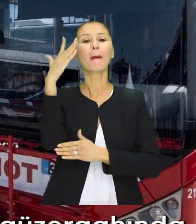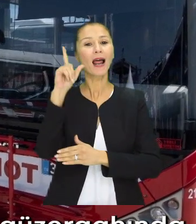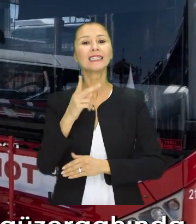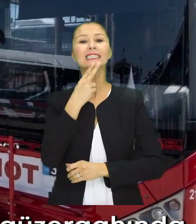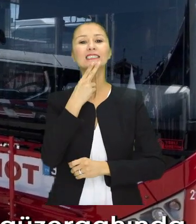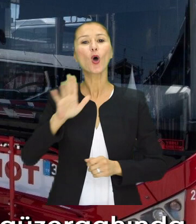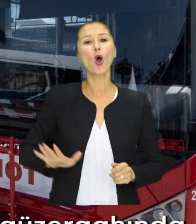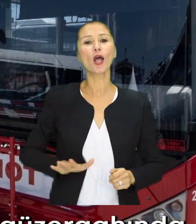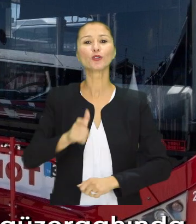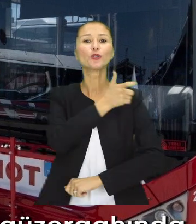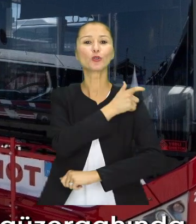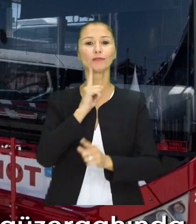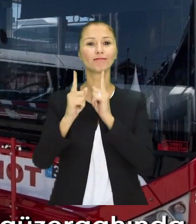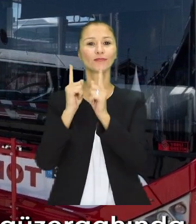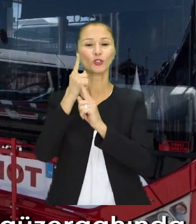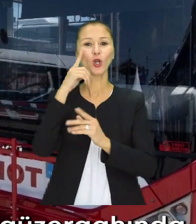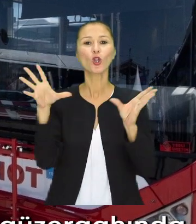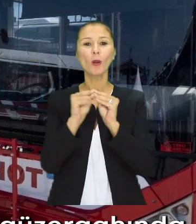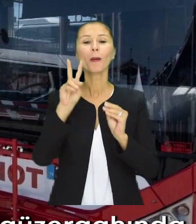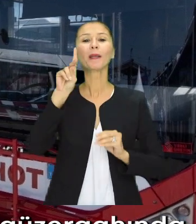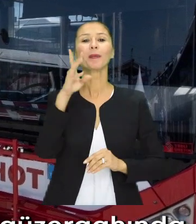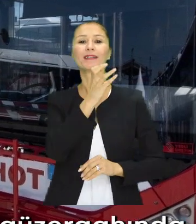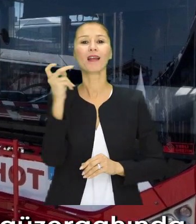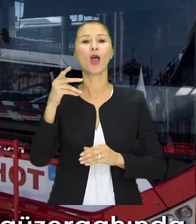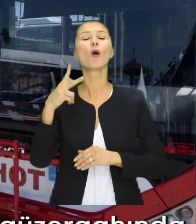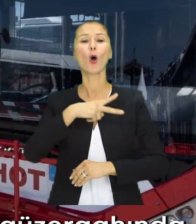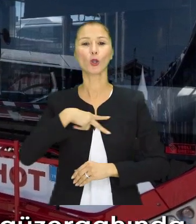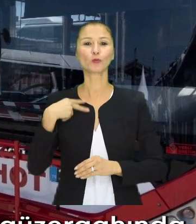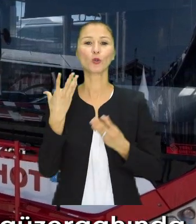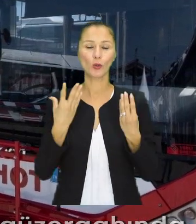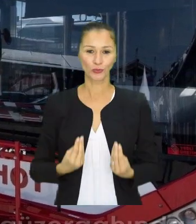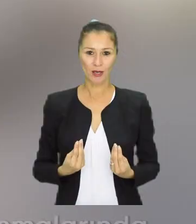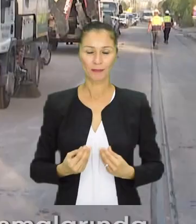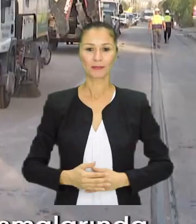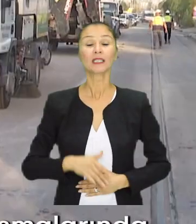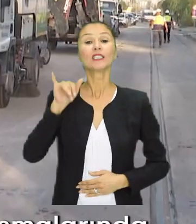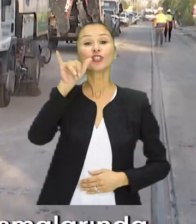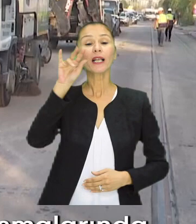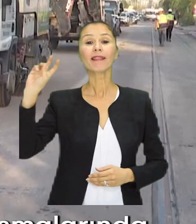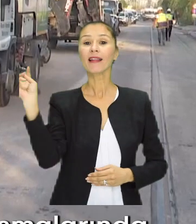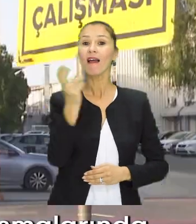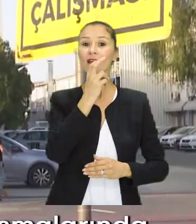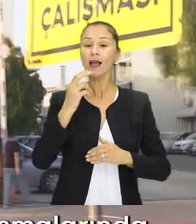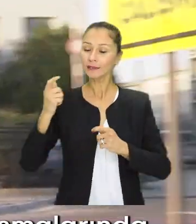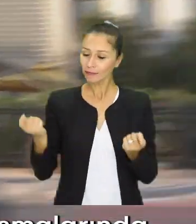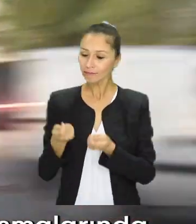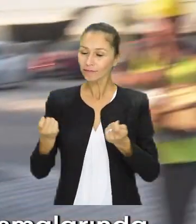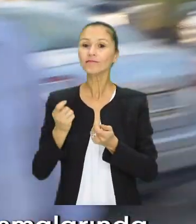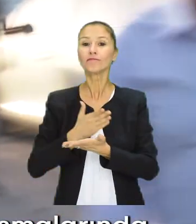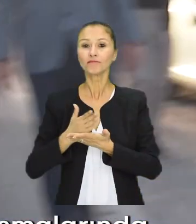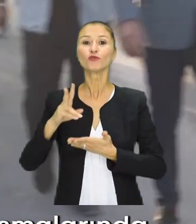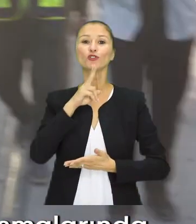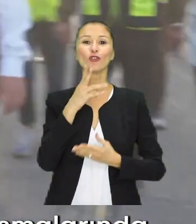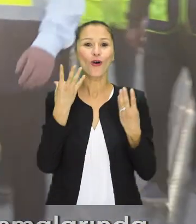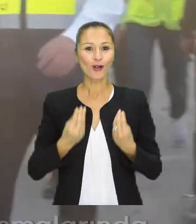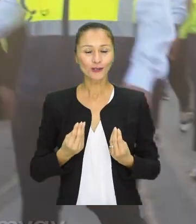Kurumu Bayraklı Kız Öğrenci Yurdu güzergahında toplam 21 otobüs hizmet veriyor. Çiğli tramvayının yapım